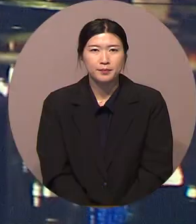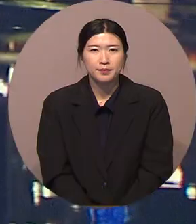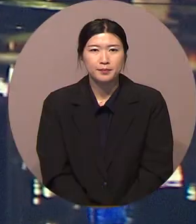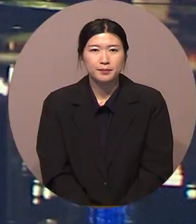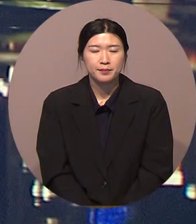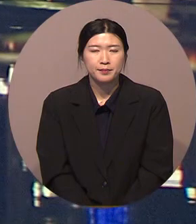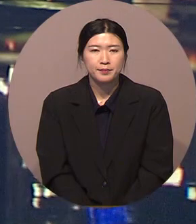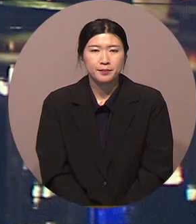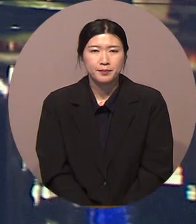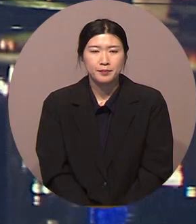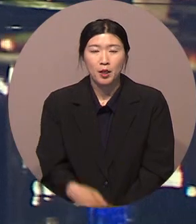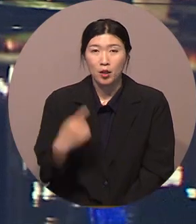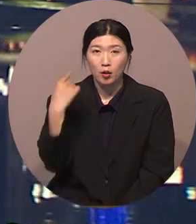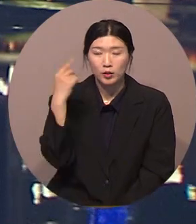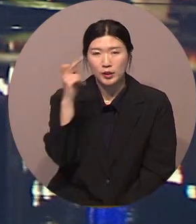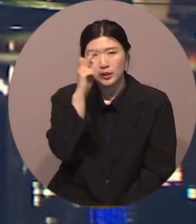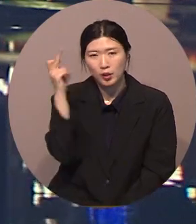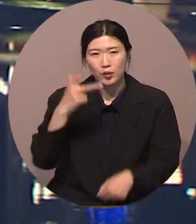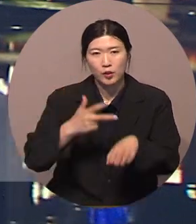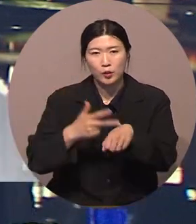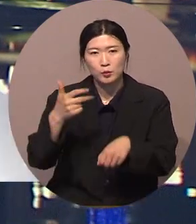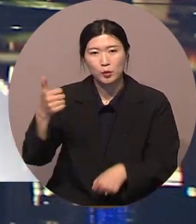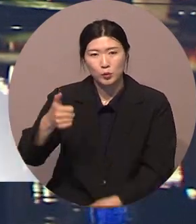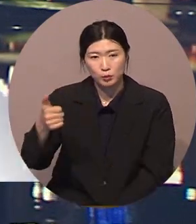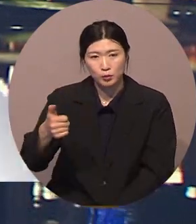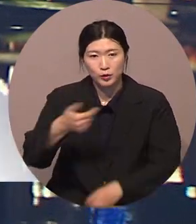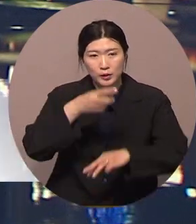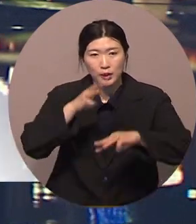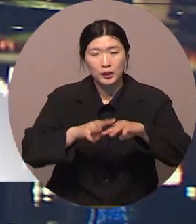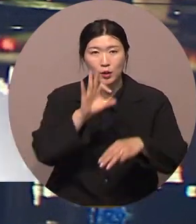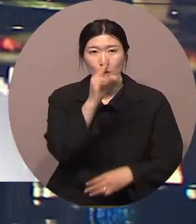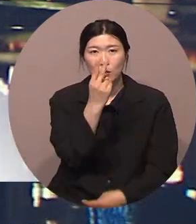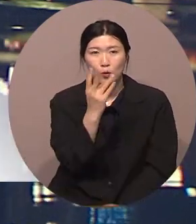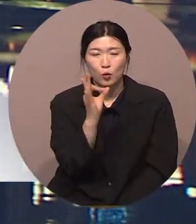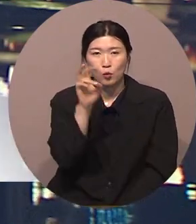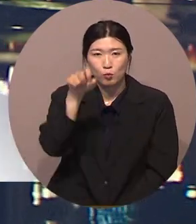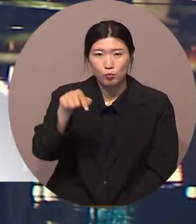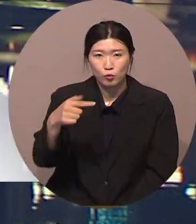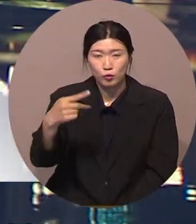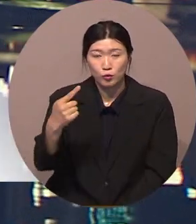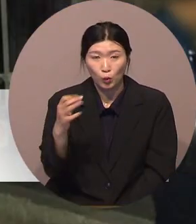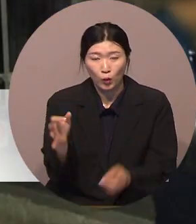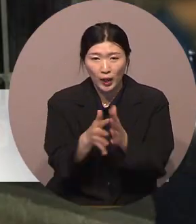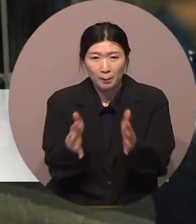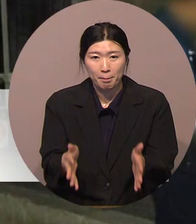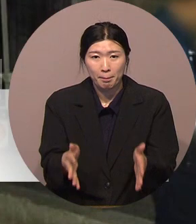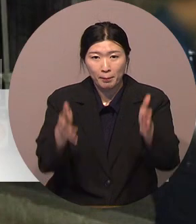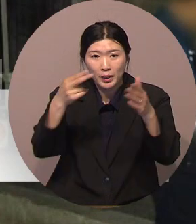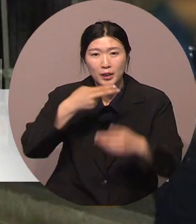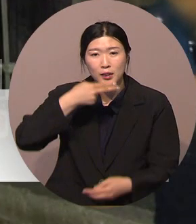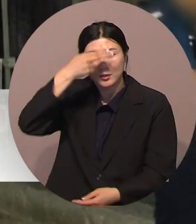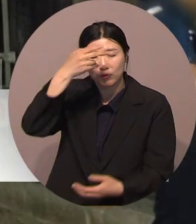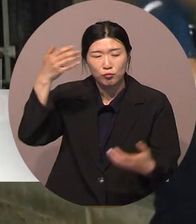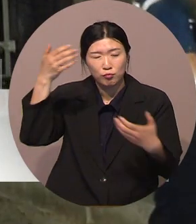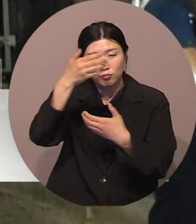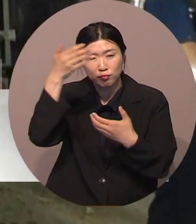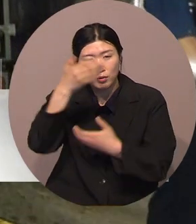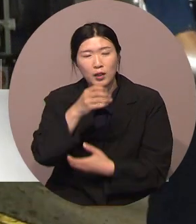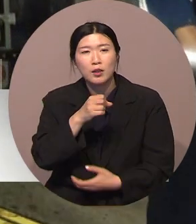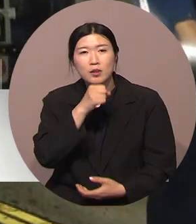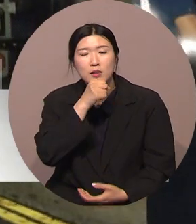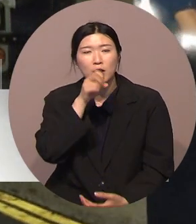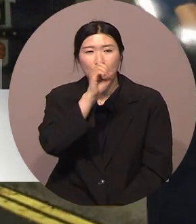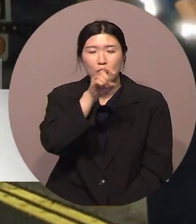인정받았습니다 어제 저녁 7시 50분 쯤 대전시 용문동의 한 아파트 앞 도로에서 혈중 알콜농도 0.1